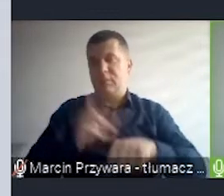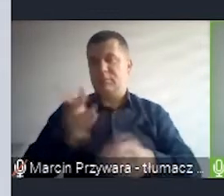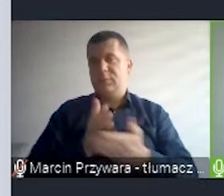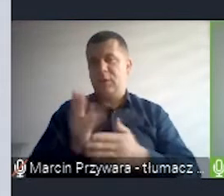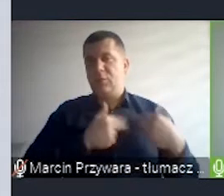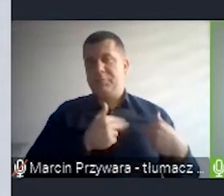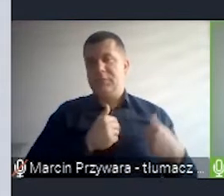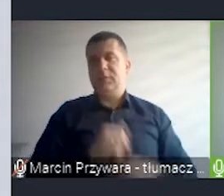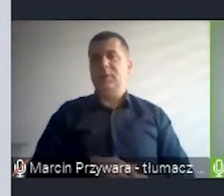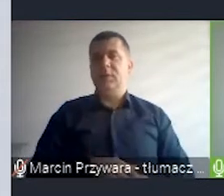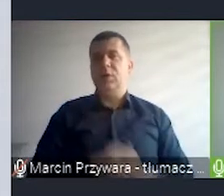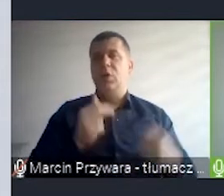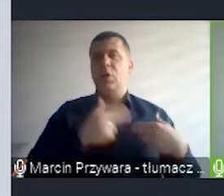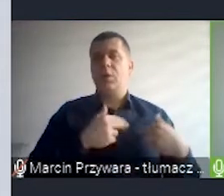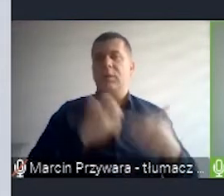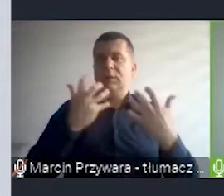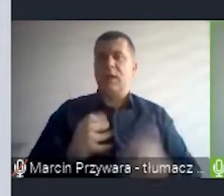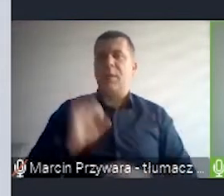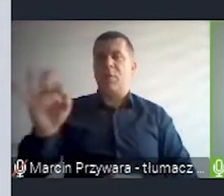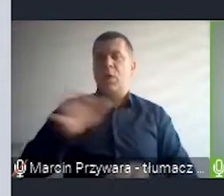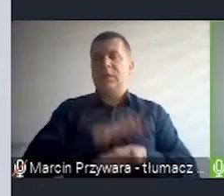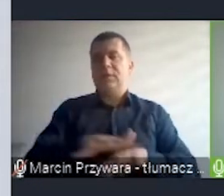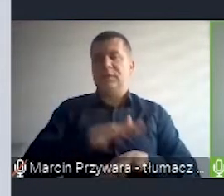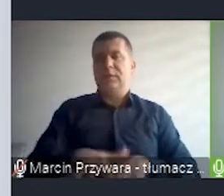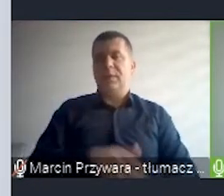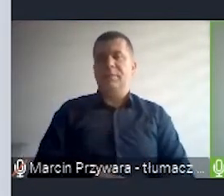komisję, które komisja w całym tym swoim systemie